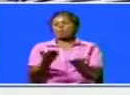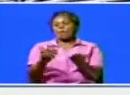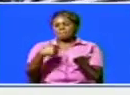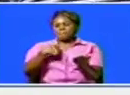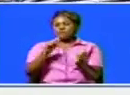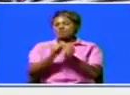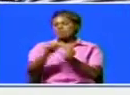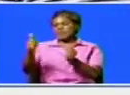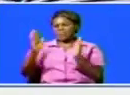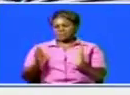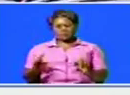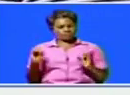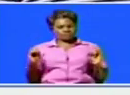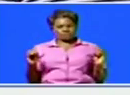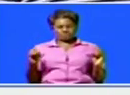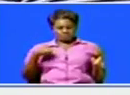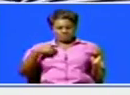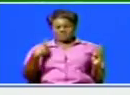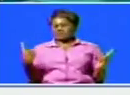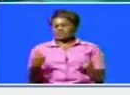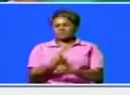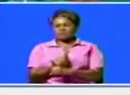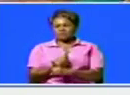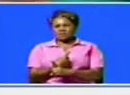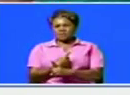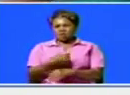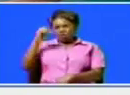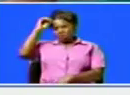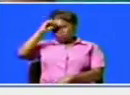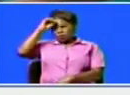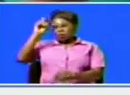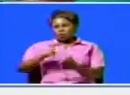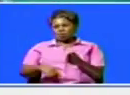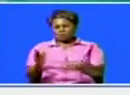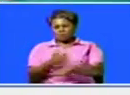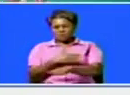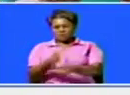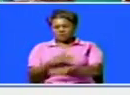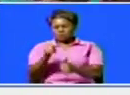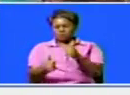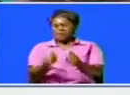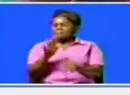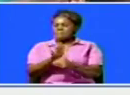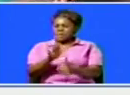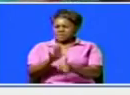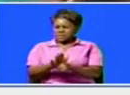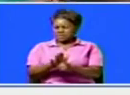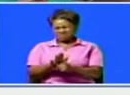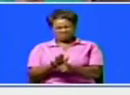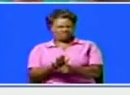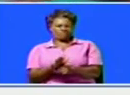anybody. Konaya is Konaya. Yes. So hauna maoni yako kuhusiana na huu muziki wa kisasa ni upi, kwa sababu wengi